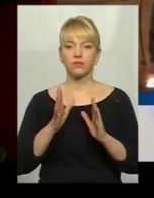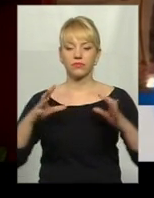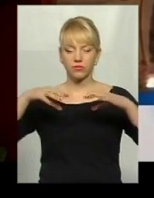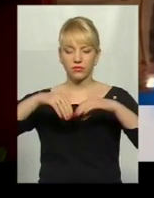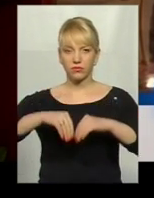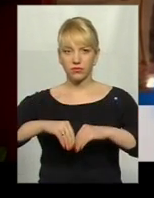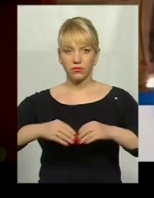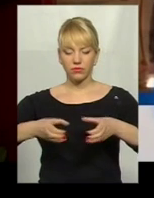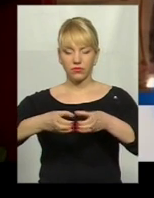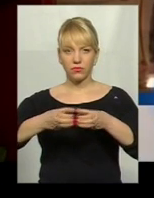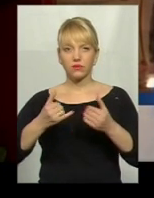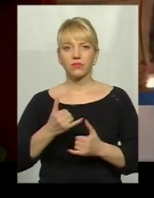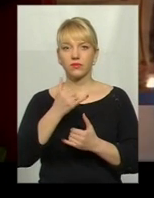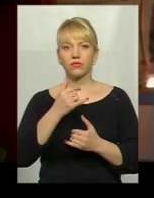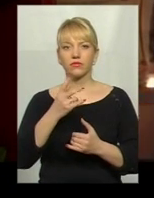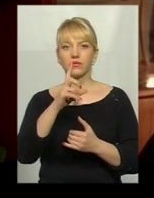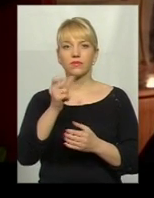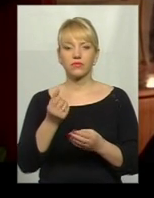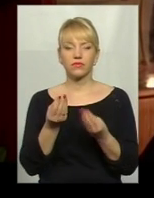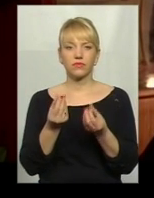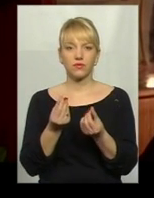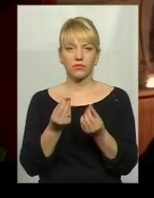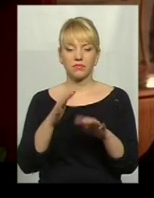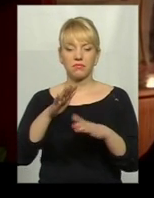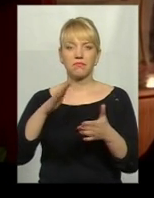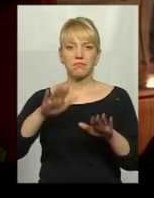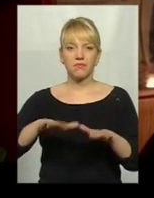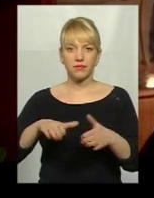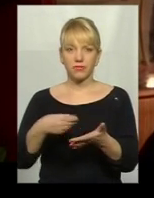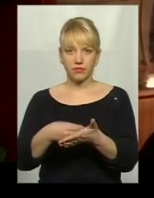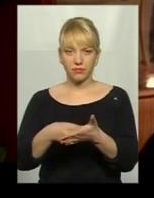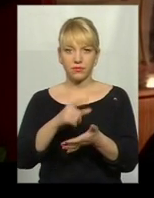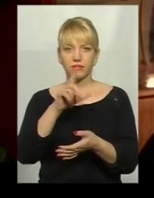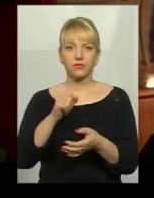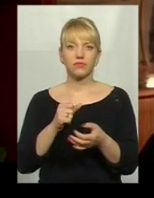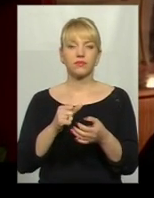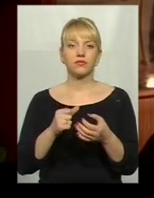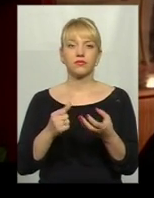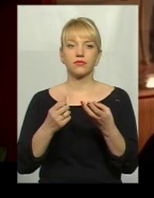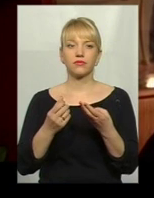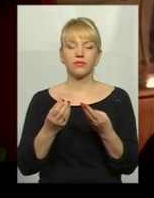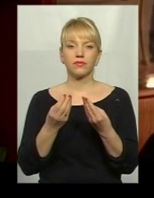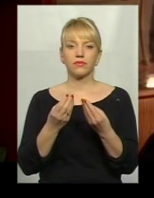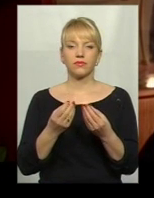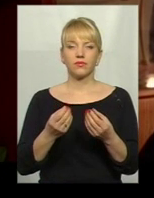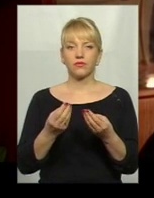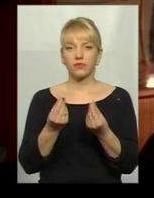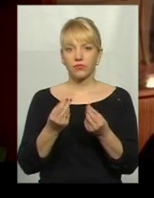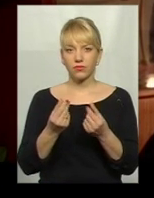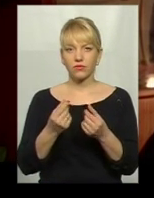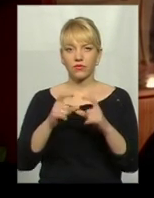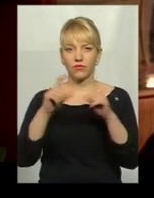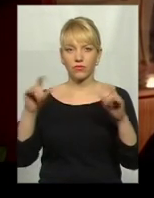об'єднаній громаді за рахунок місцевого бюджету, за рахунок коштів фонду регіонального розвитку на